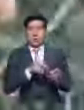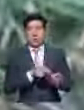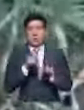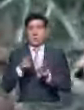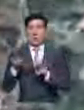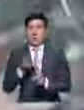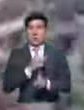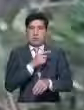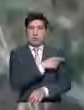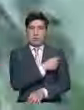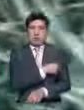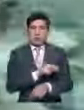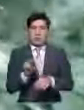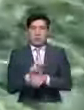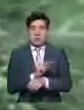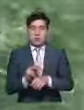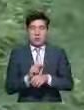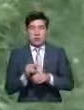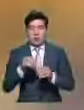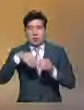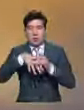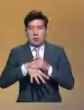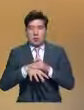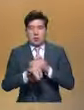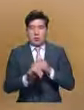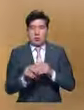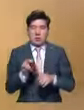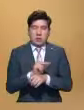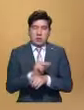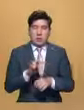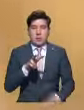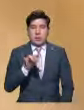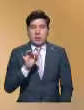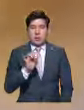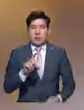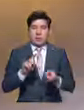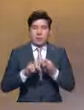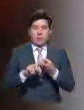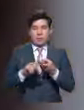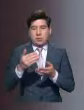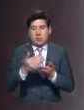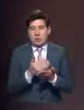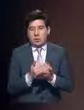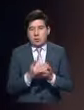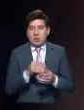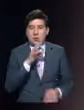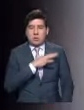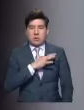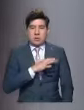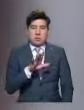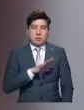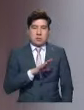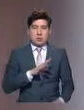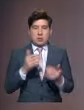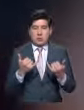жоқ. Сондықтан тас пен тамырдың тілін білген ата-бабаларымыз бұл шөпті микробтан тазартатын залалсыздандыру құралы ретінде пайдаланған. Ал